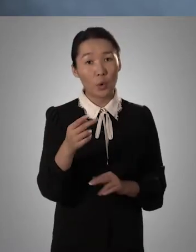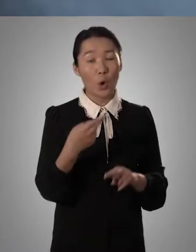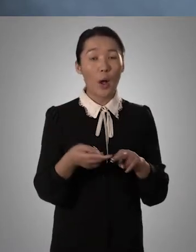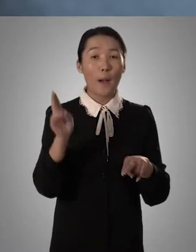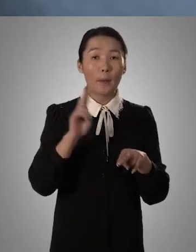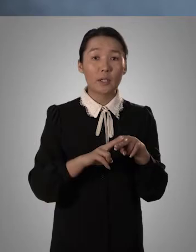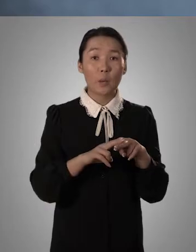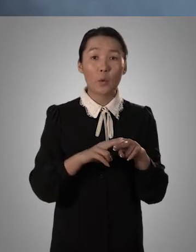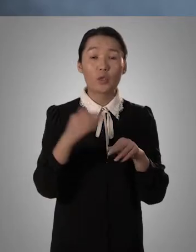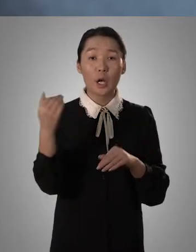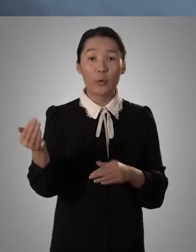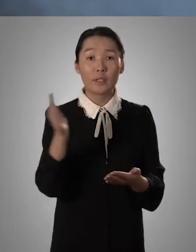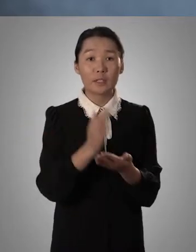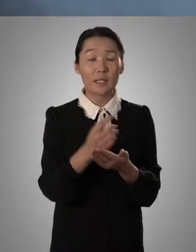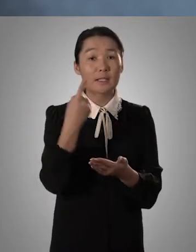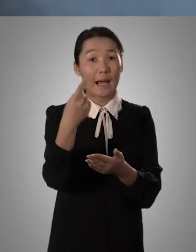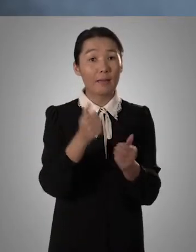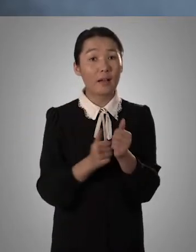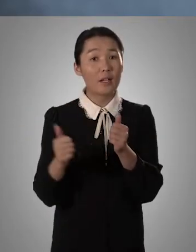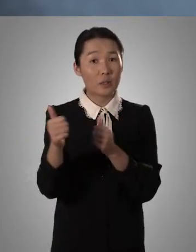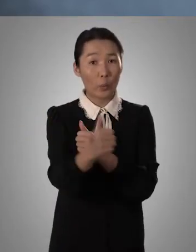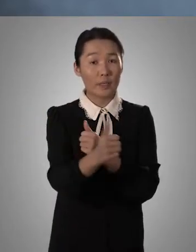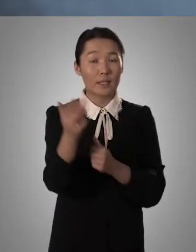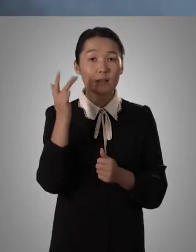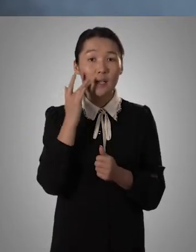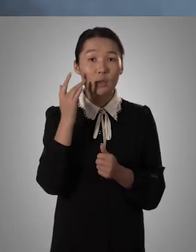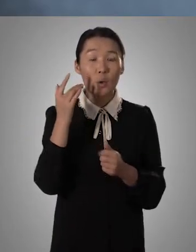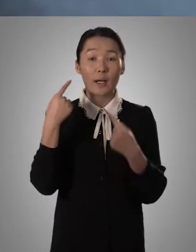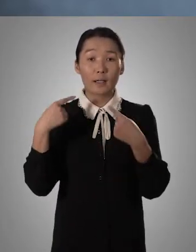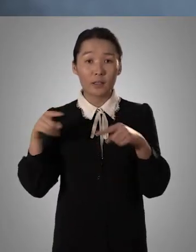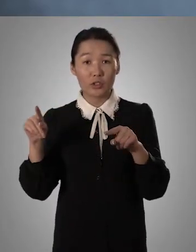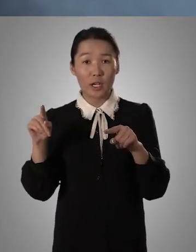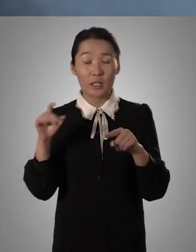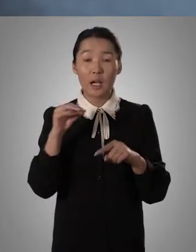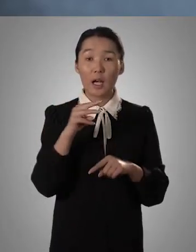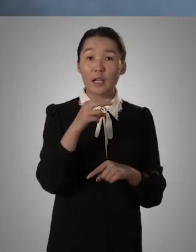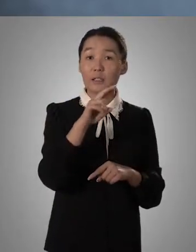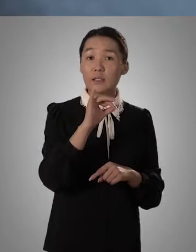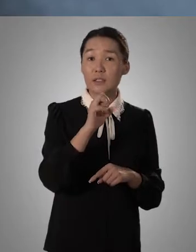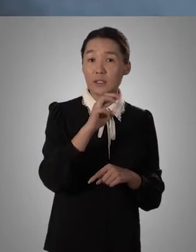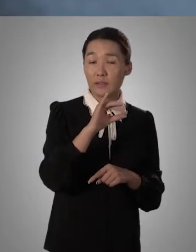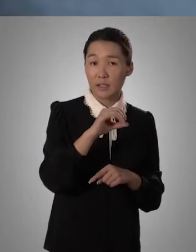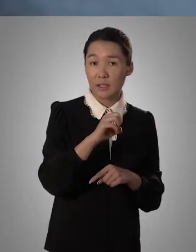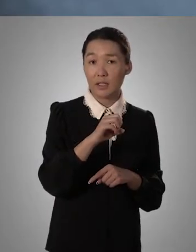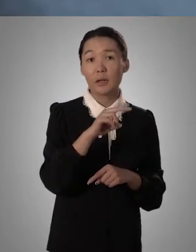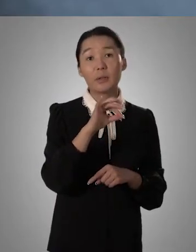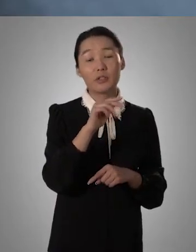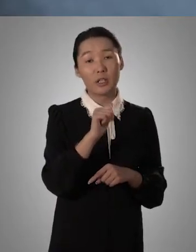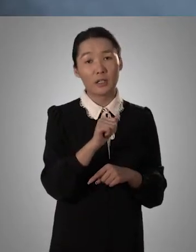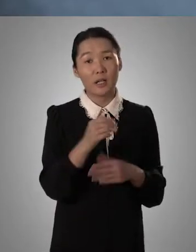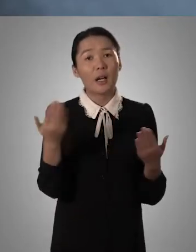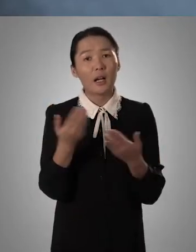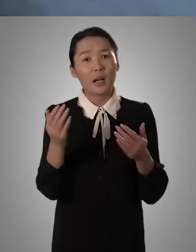что у них есть одна особенность которая отличает их от действительных причастий какая